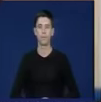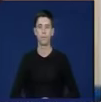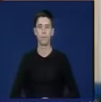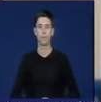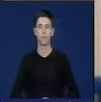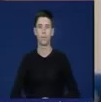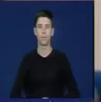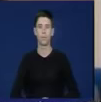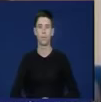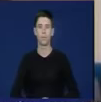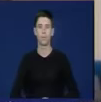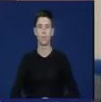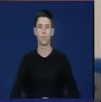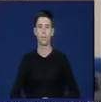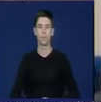ürəyimdə qaldı.